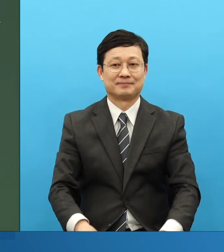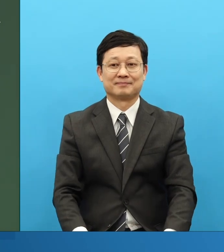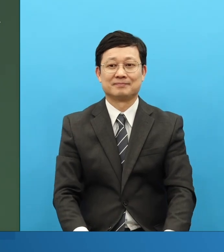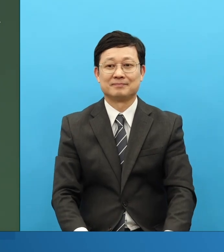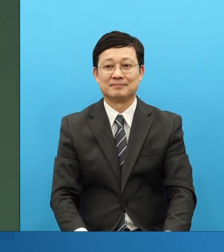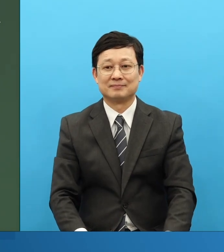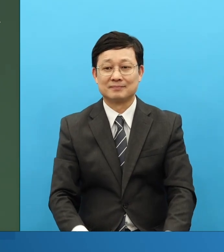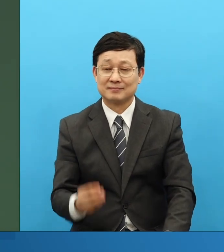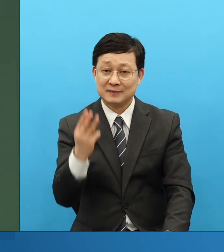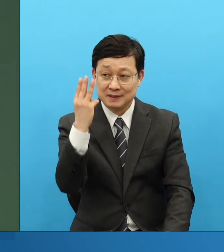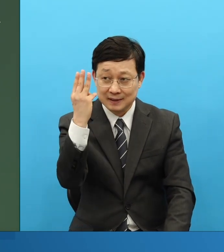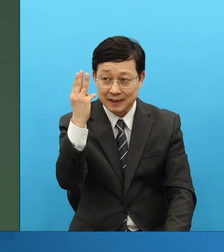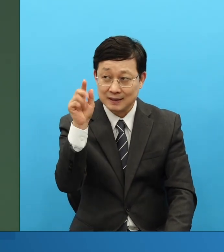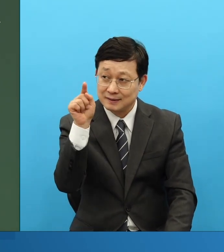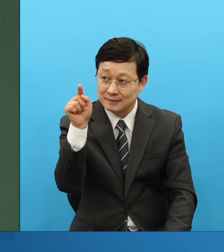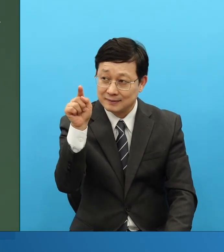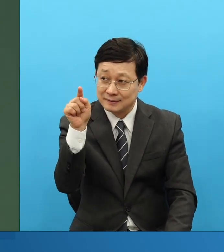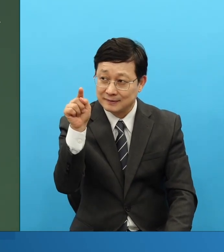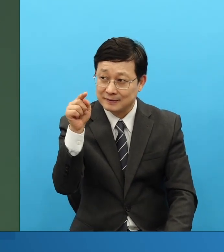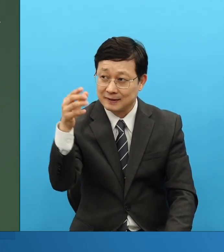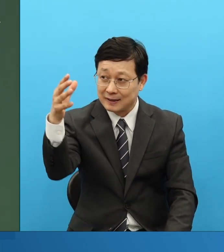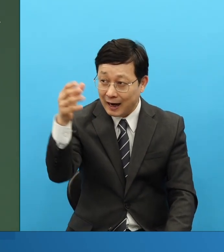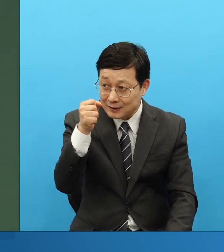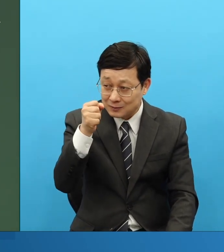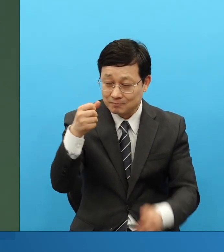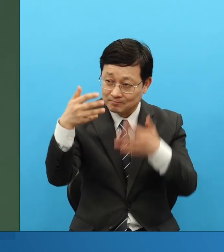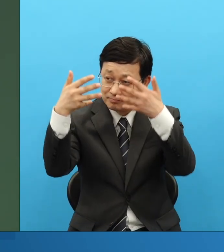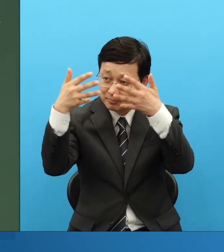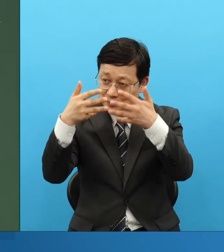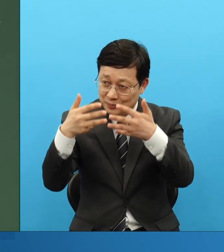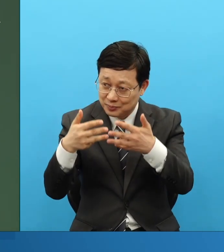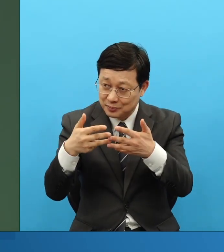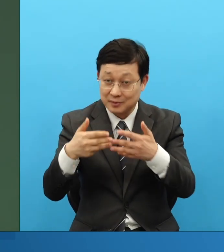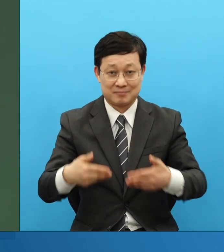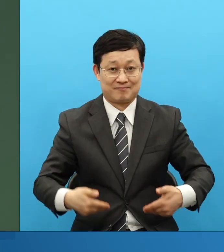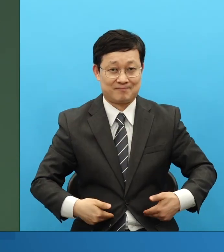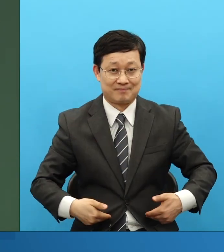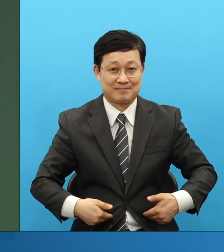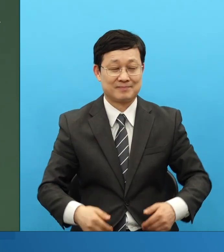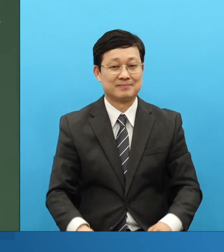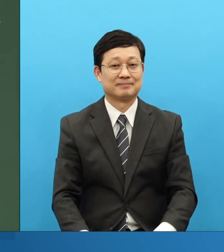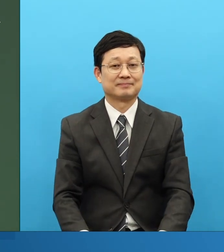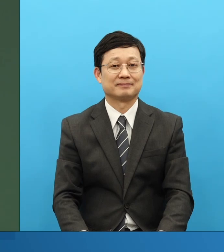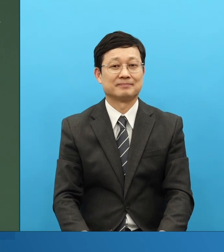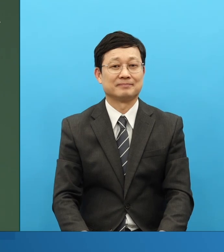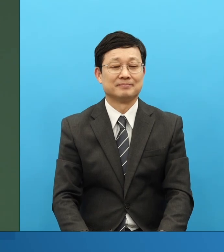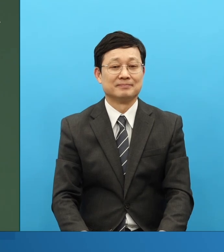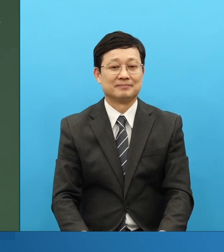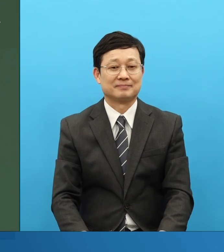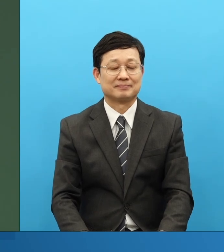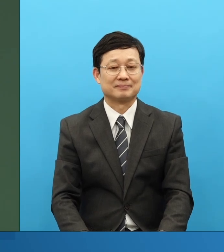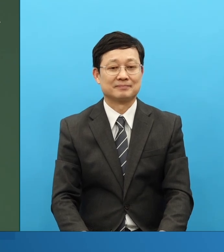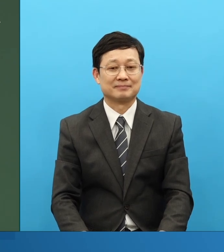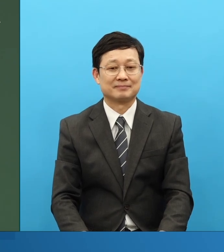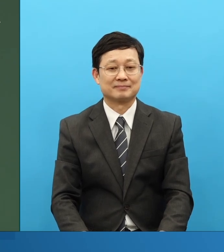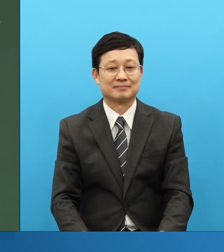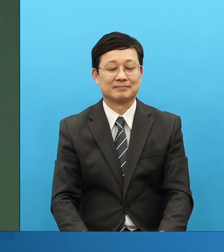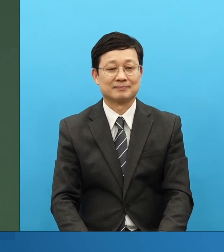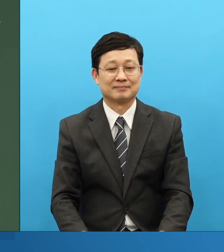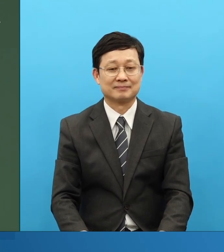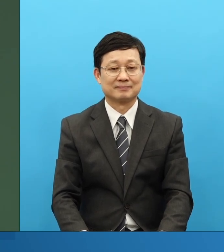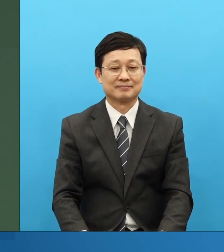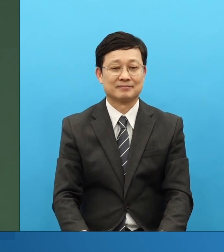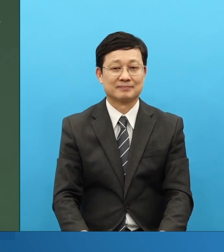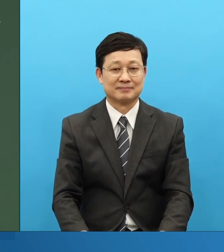eternity. 이 부분을 실행하는 겁니다. That you are applying these things. 이제 이러면 굉장히